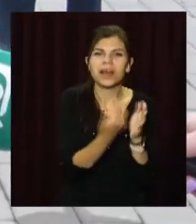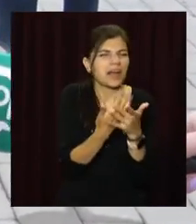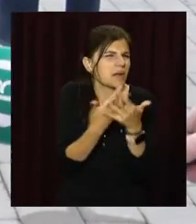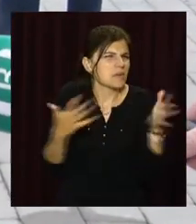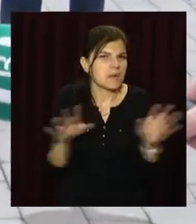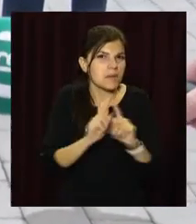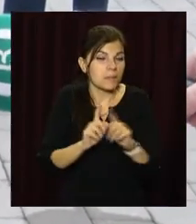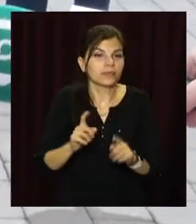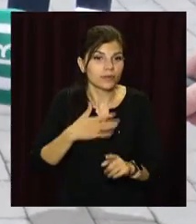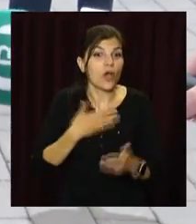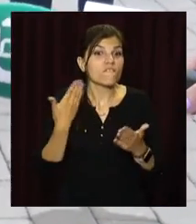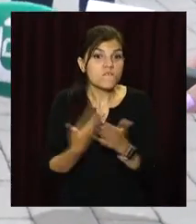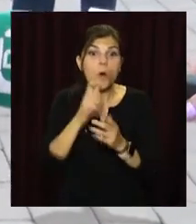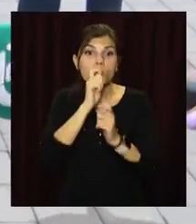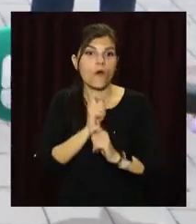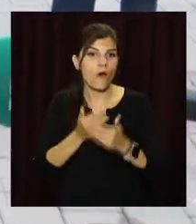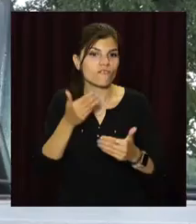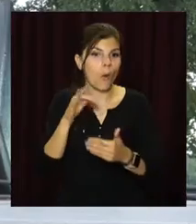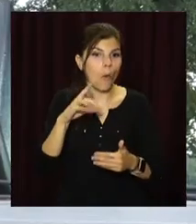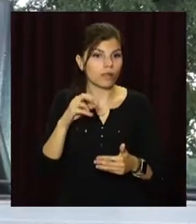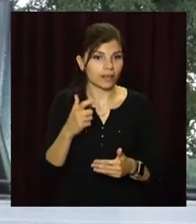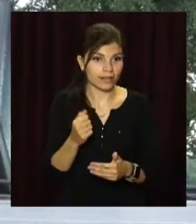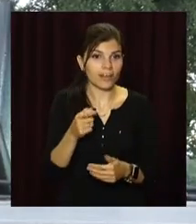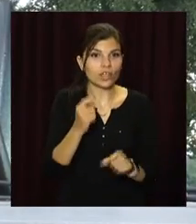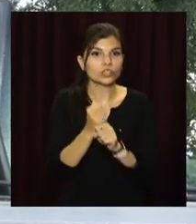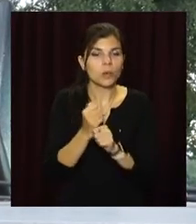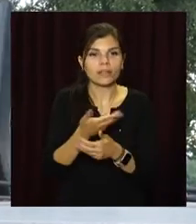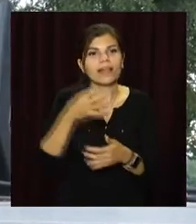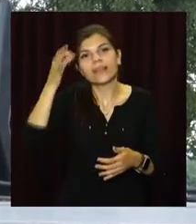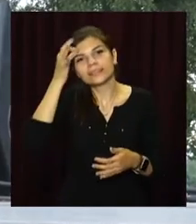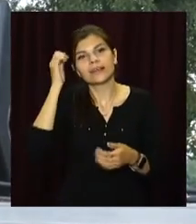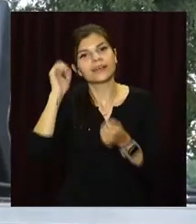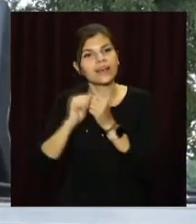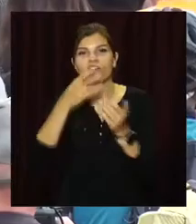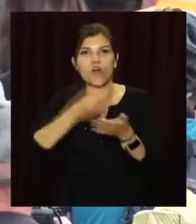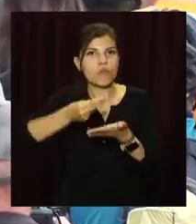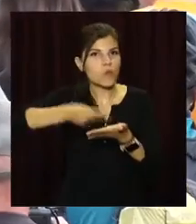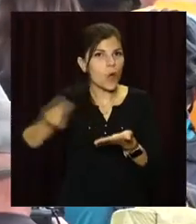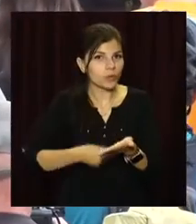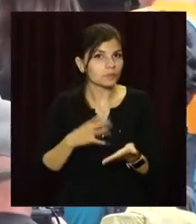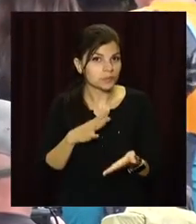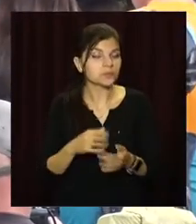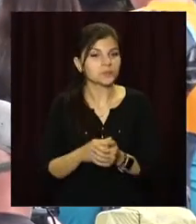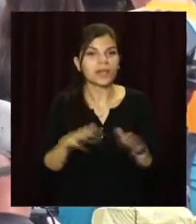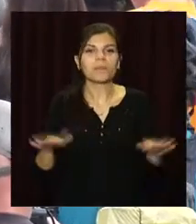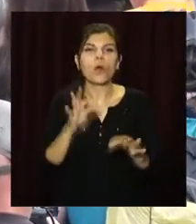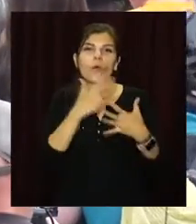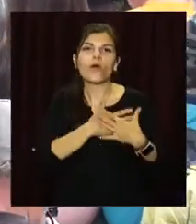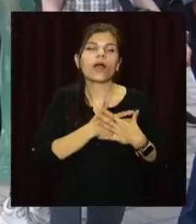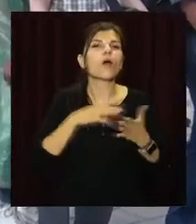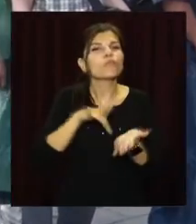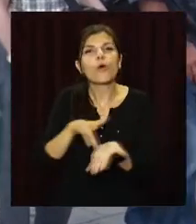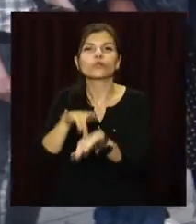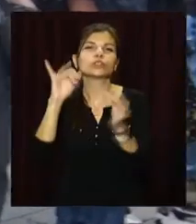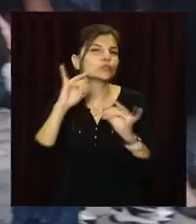І він зробив нам згадку, свій підпис. Пісні про кохання та історії про подорож. Усе це подарував шанувальникам гурту